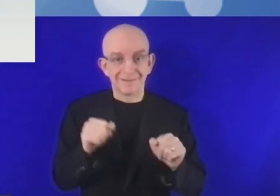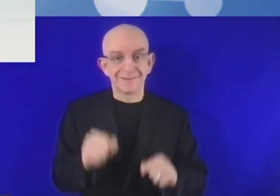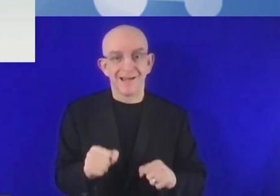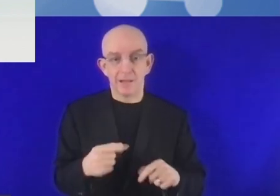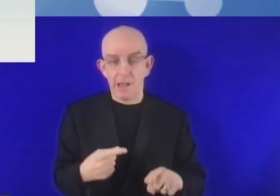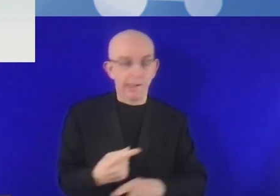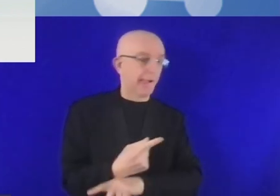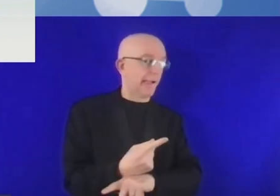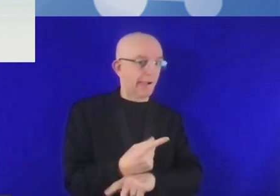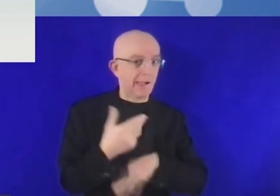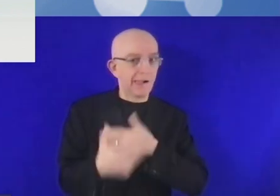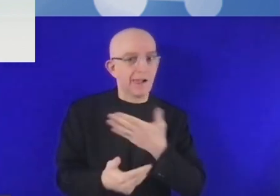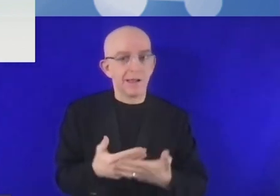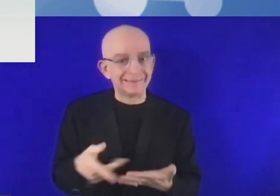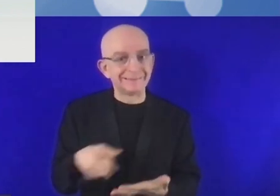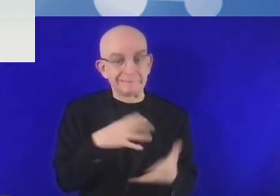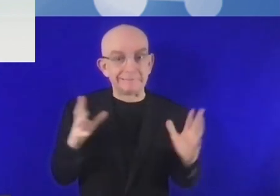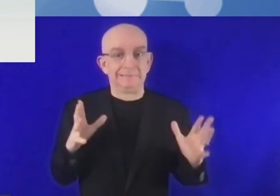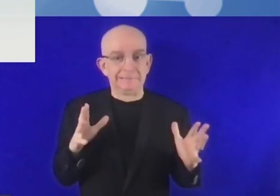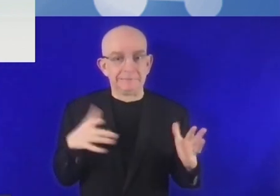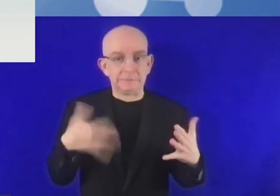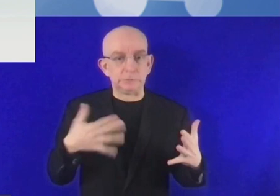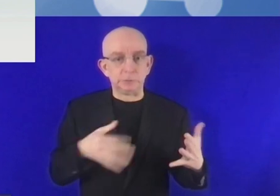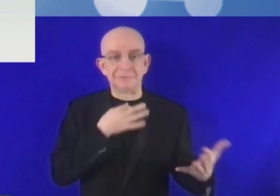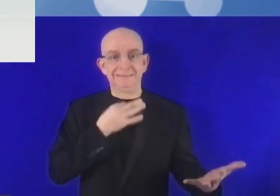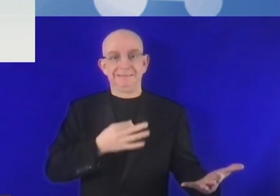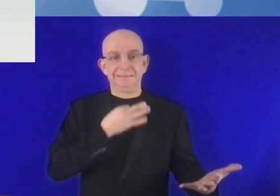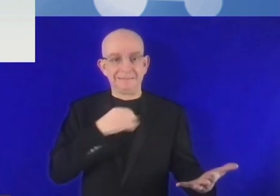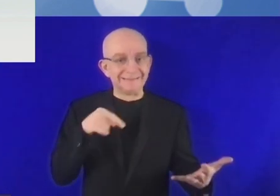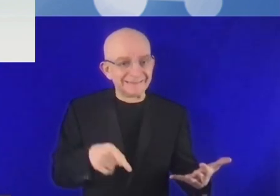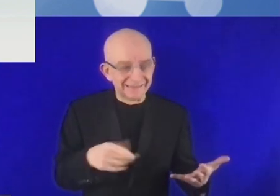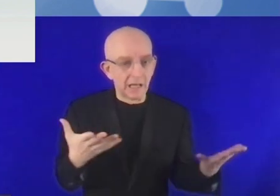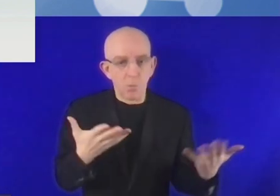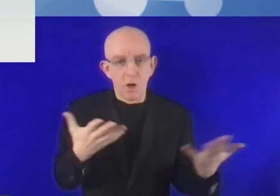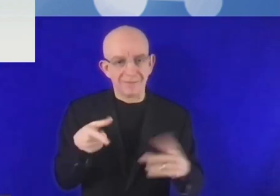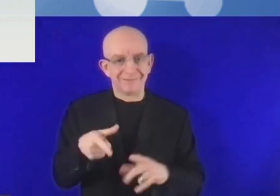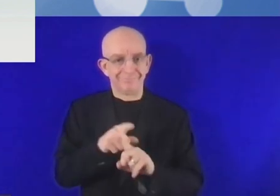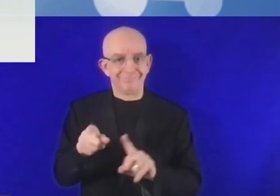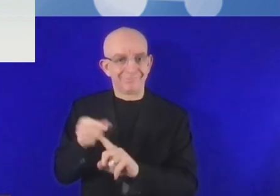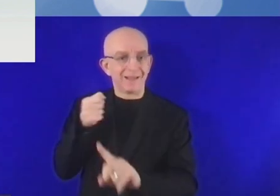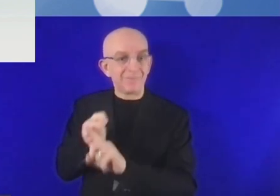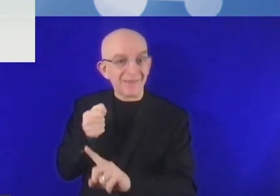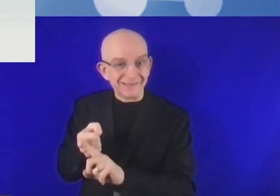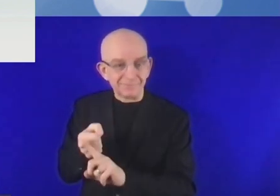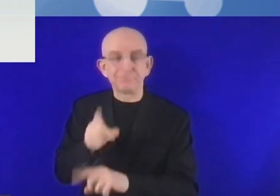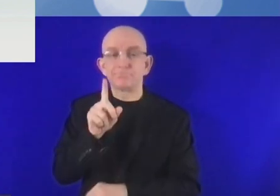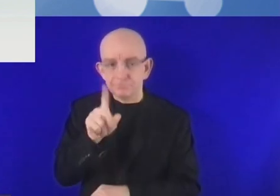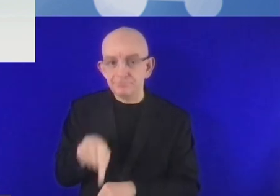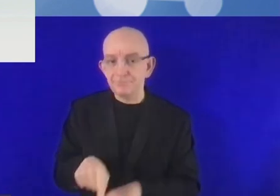Pamiętajmy o tym, że wdrażane nowe polityki będą również stanowiły bardzo potężne